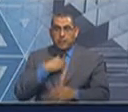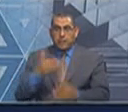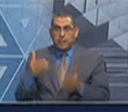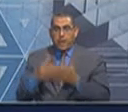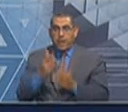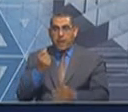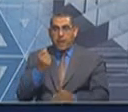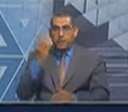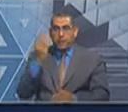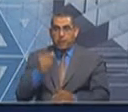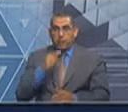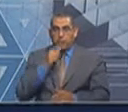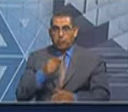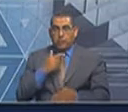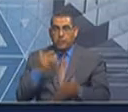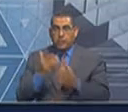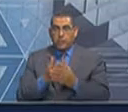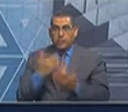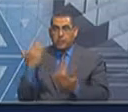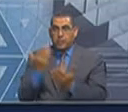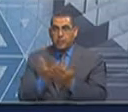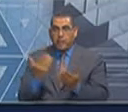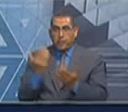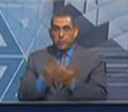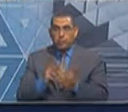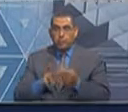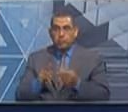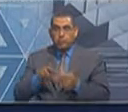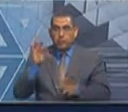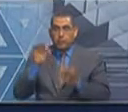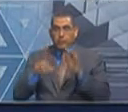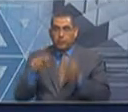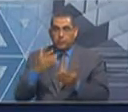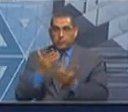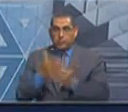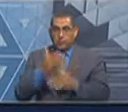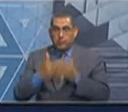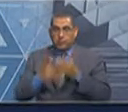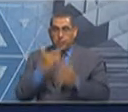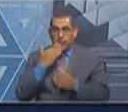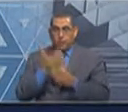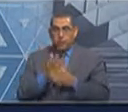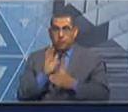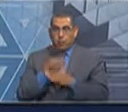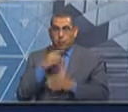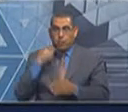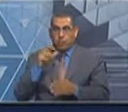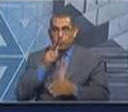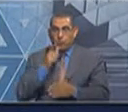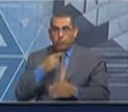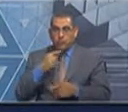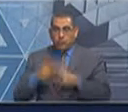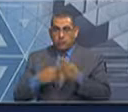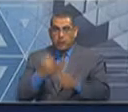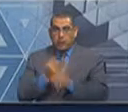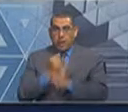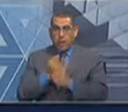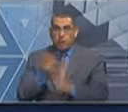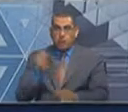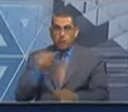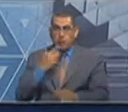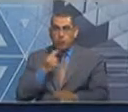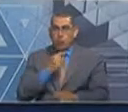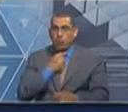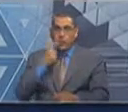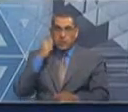5 مساء، وذلك لاستقبال طلبات التصالح في بعض مخالفات البناء. وأشار الجزار إلى استمرار العمل يومي